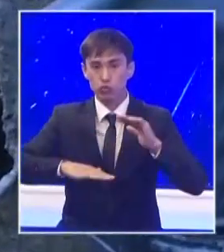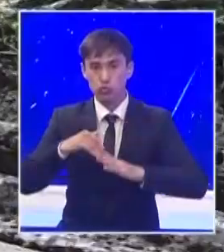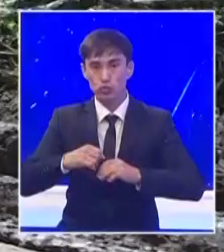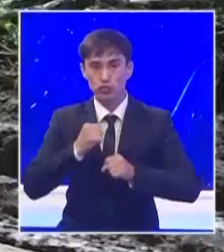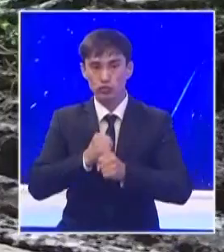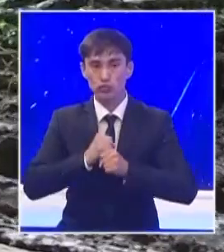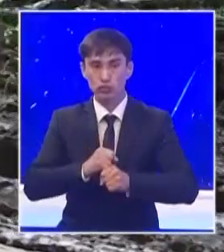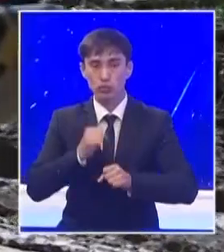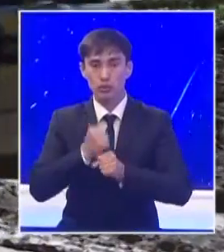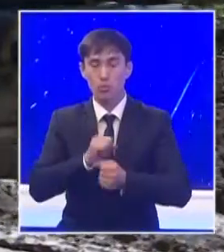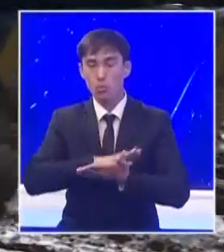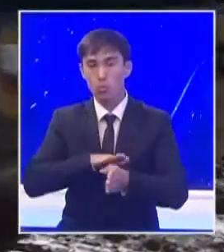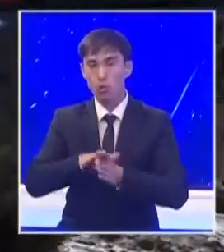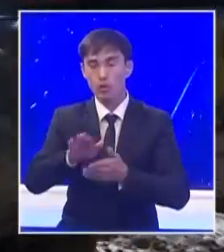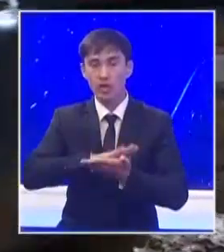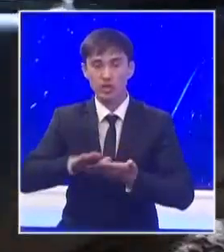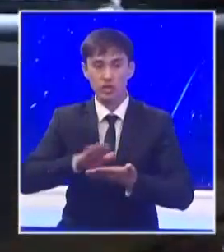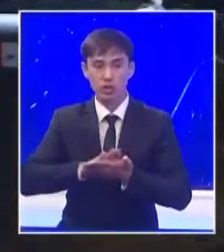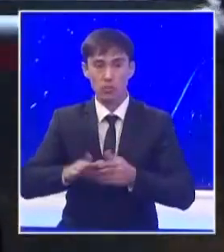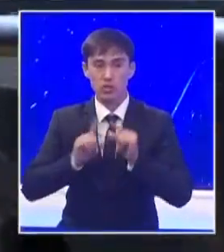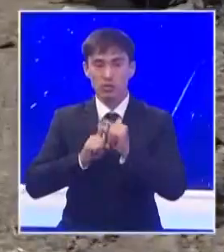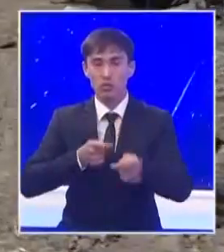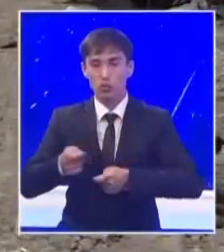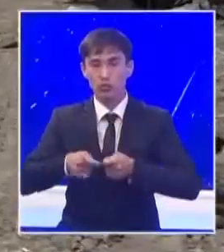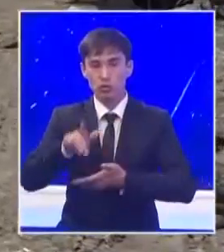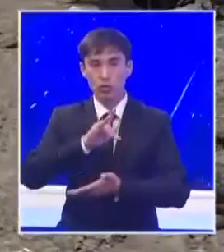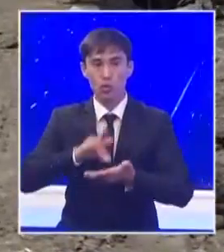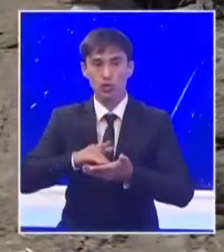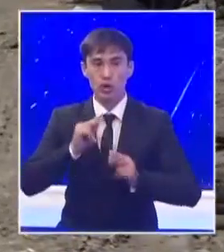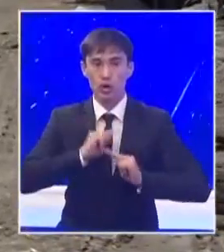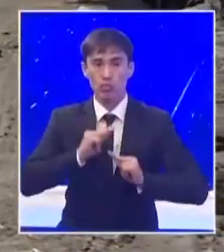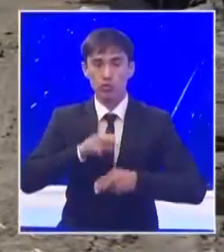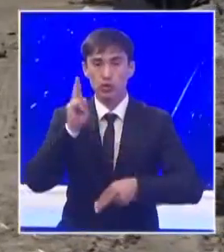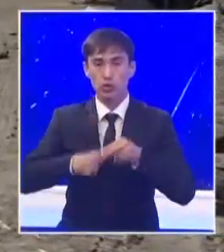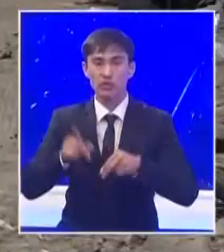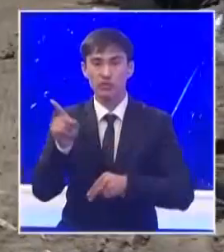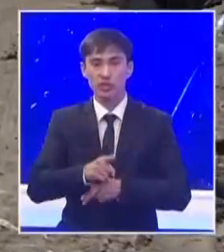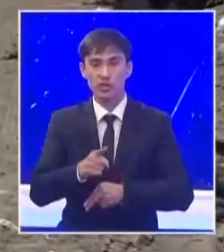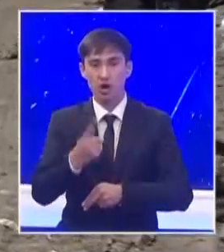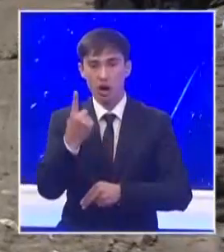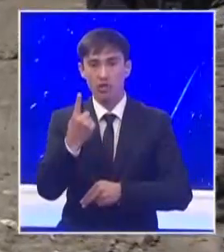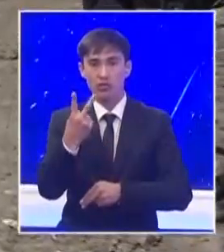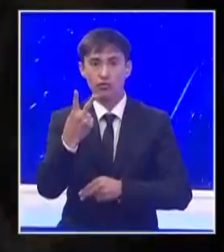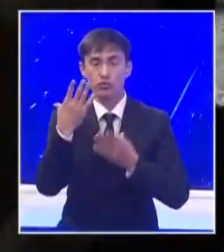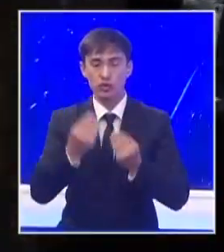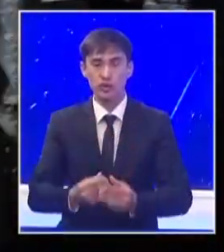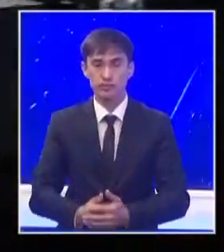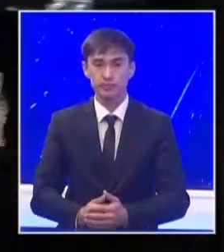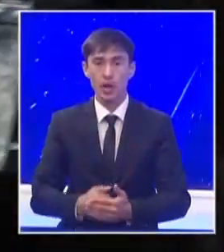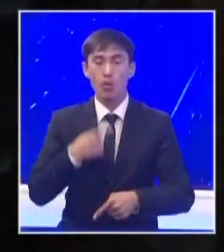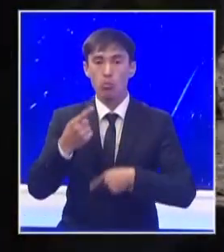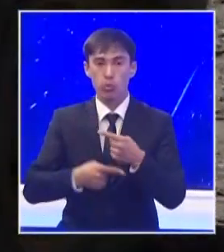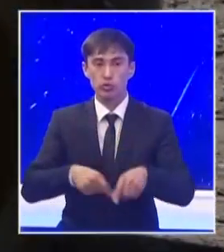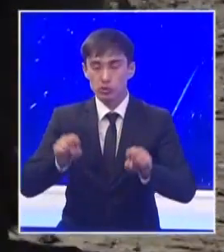работу по ее полной очистке. По словам руководства города, работы по уборке закончатся в течение 1-2 дней. Уже